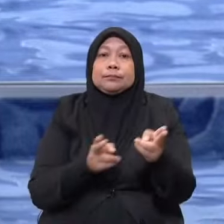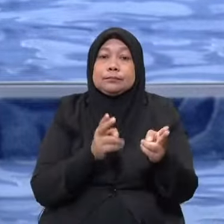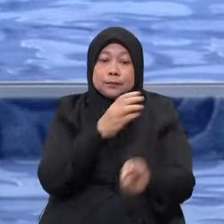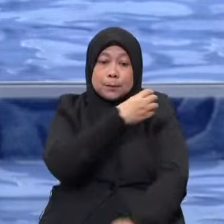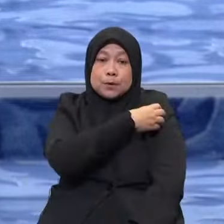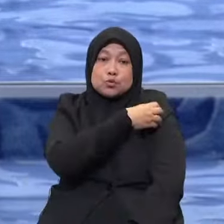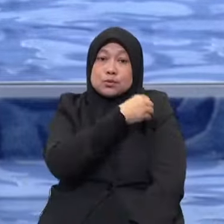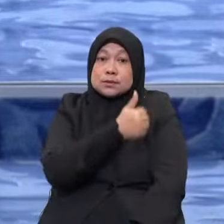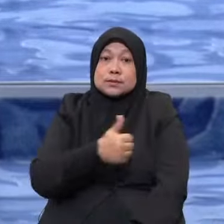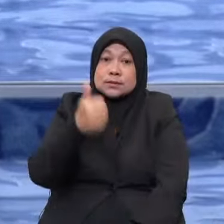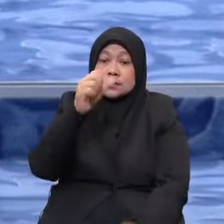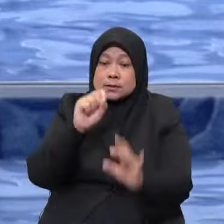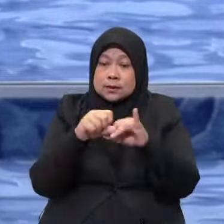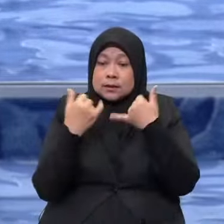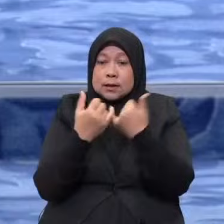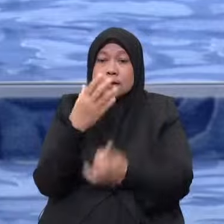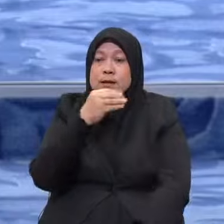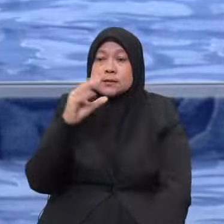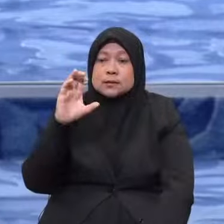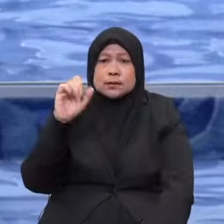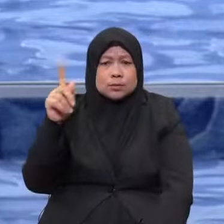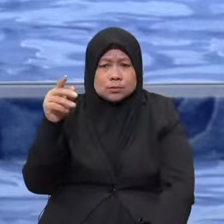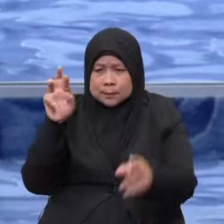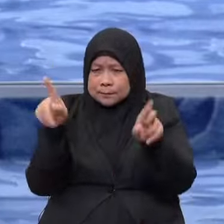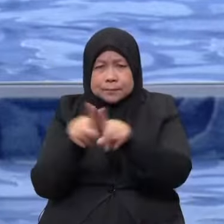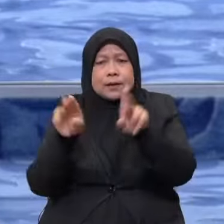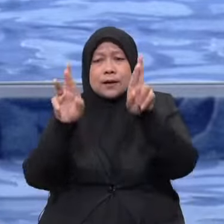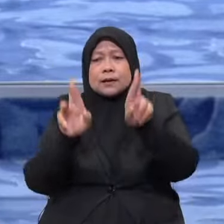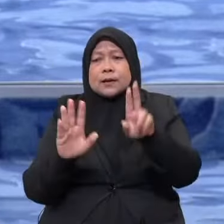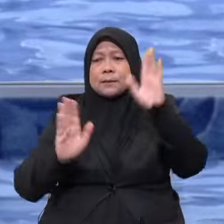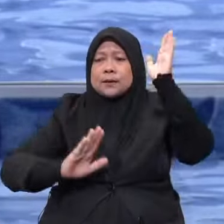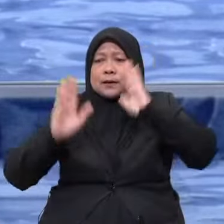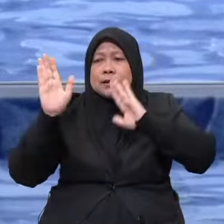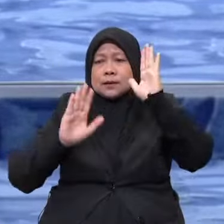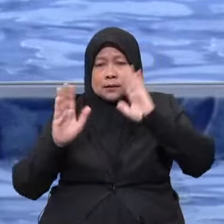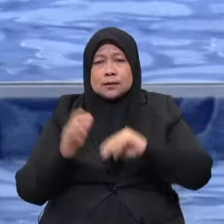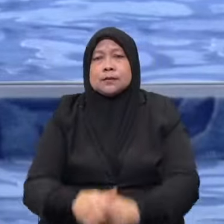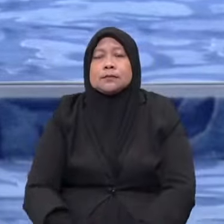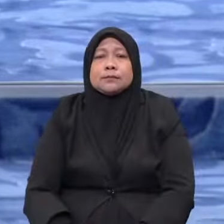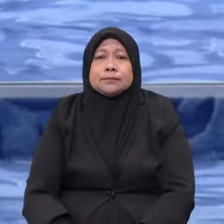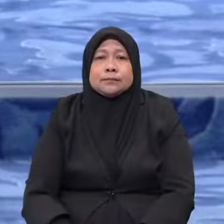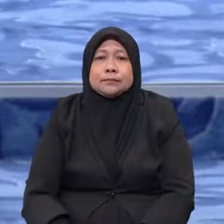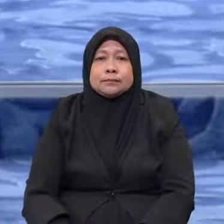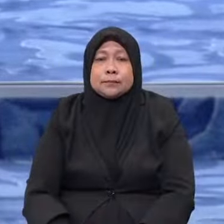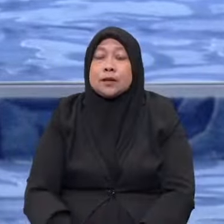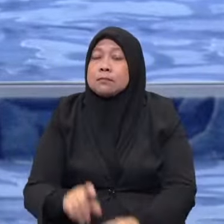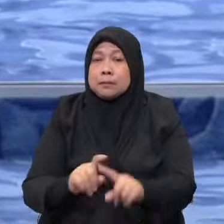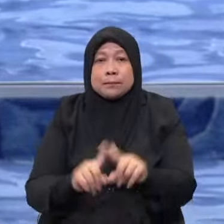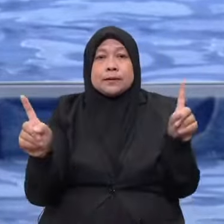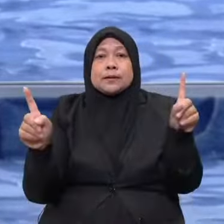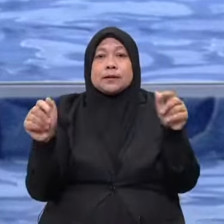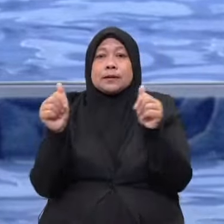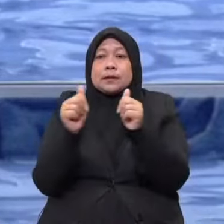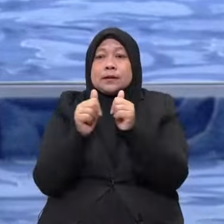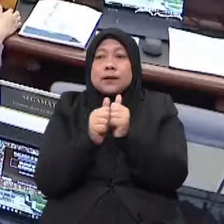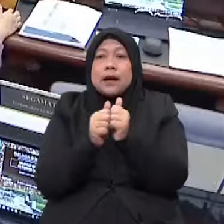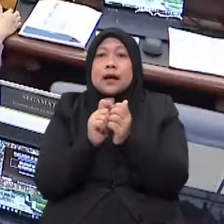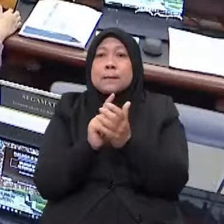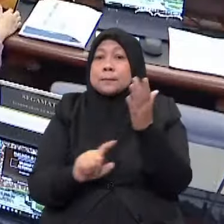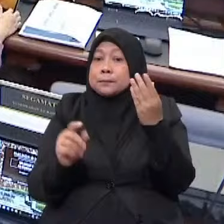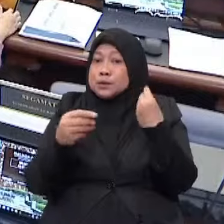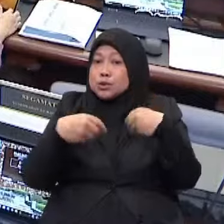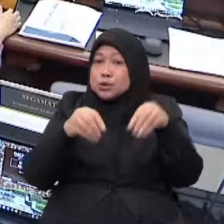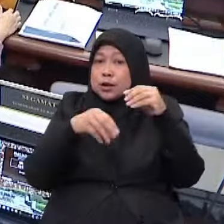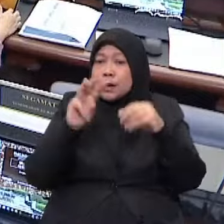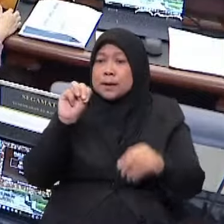Pengurusi syarikat dan CEO masih rakyat Malaysia. Itu cara-cara ditekankan. Ini berbeza daripada. Jadi soal